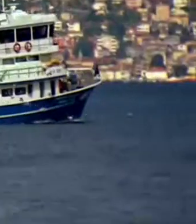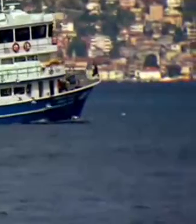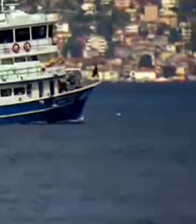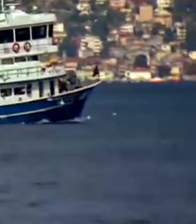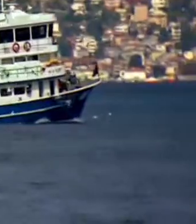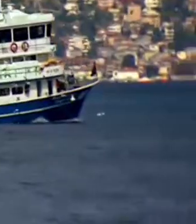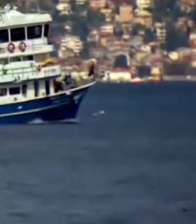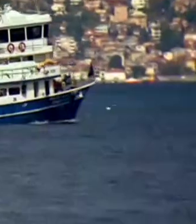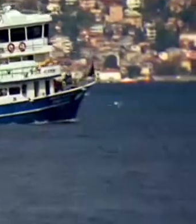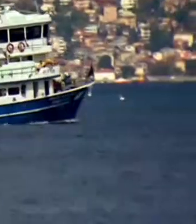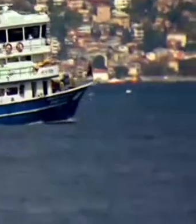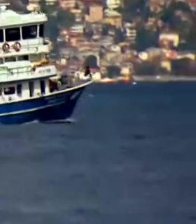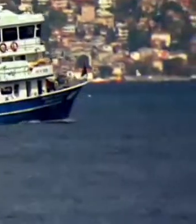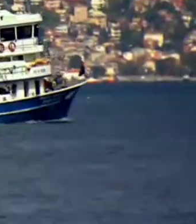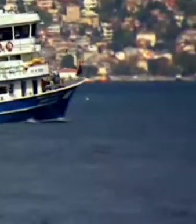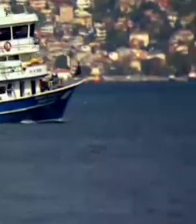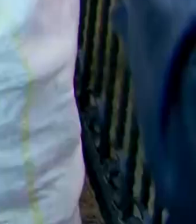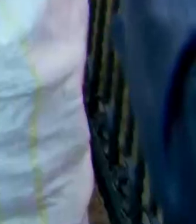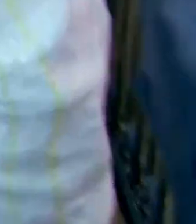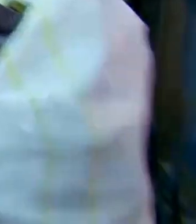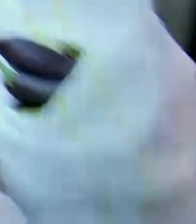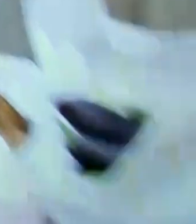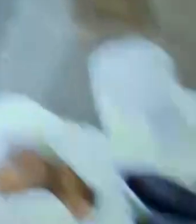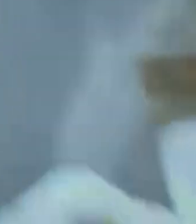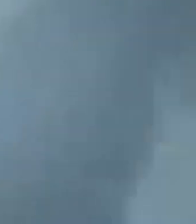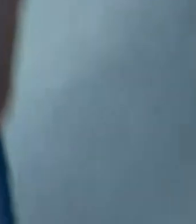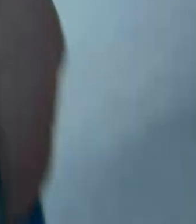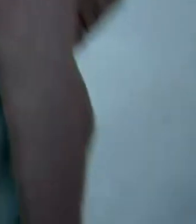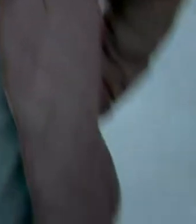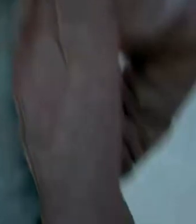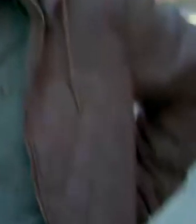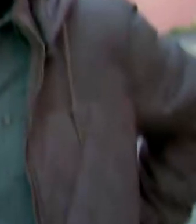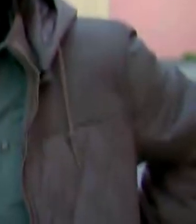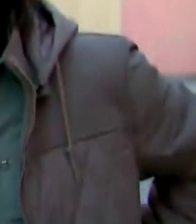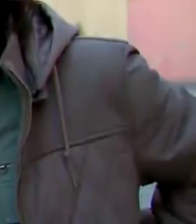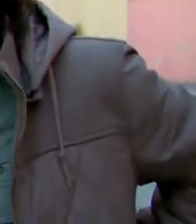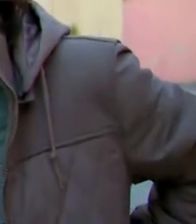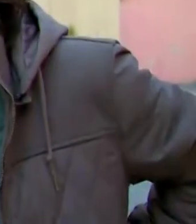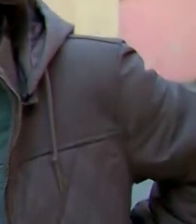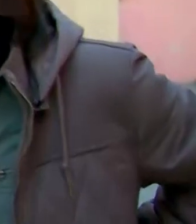Boğazda gezinen bir balıkçı teknesi. Hakanlar Burhanların evinin dışında bekliyorlar.